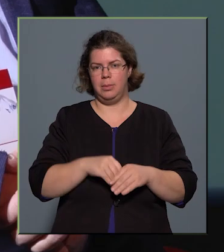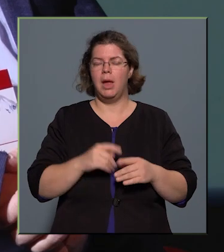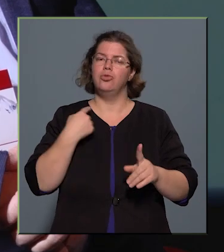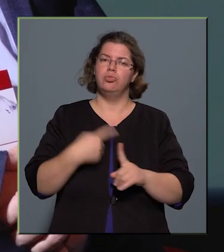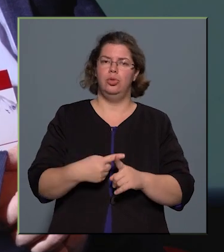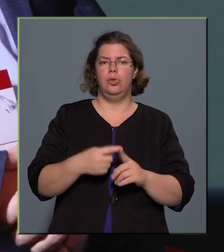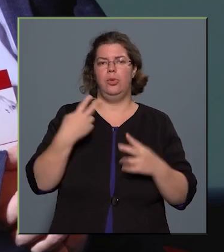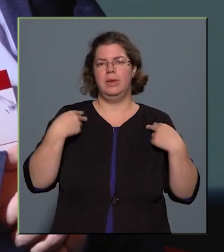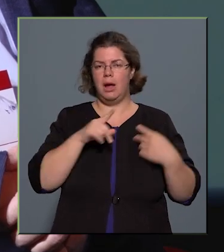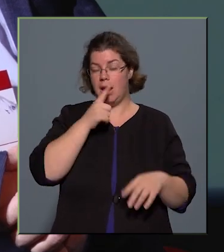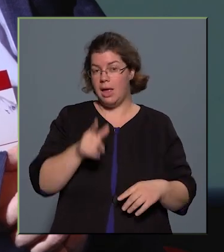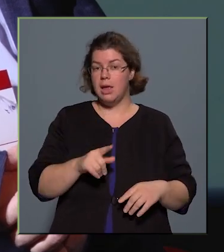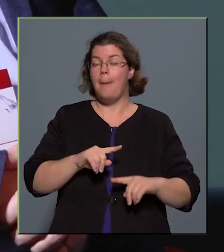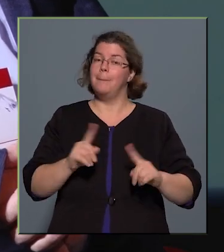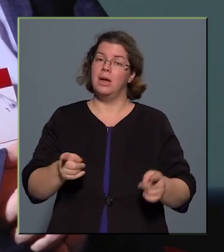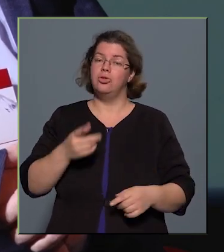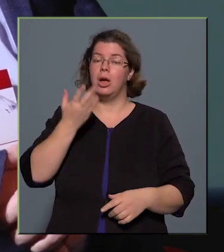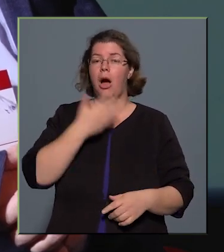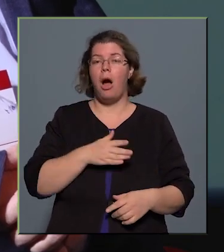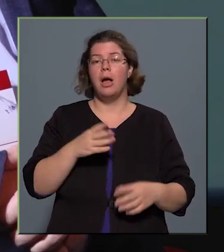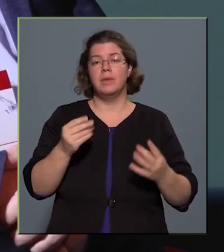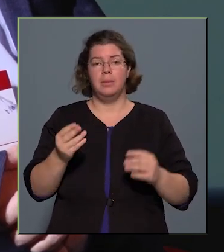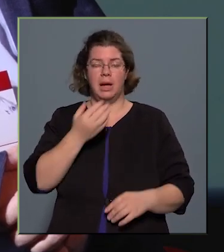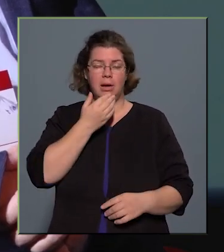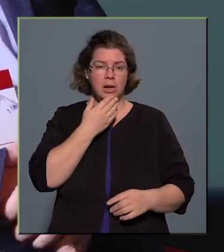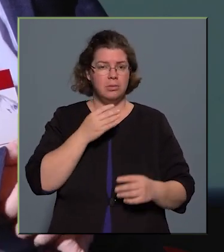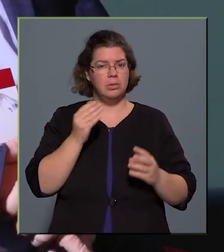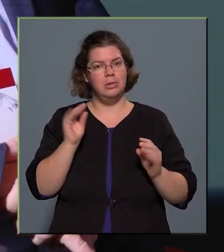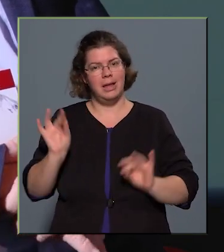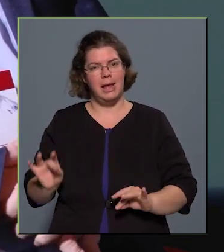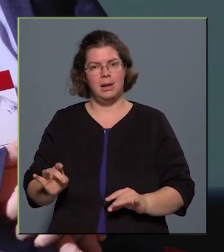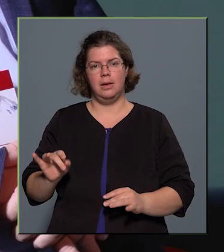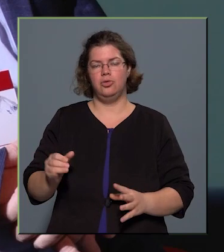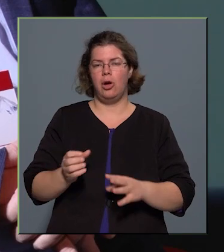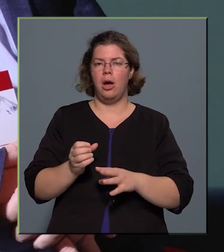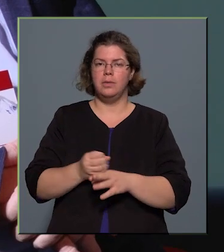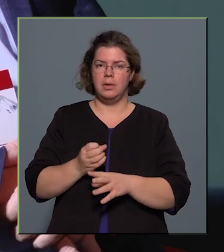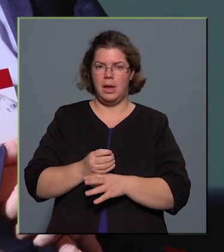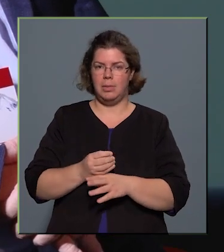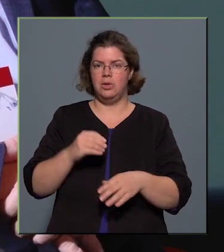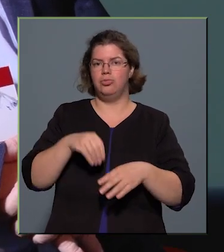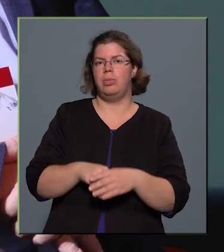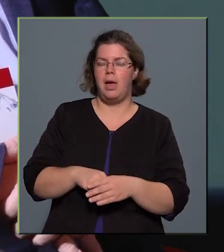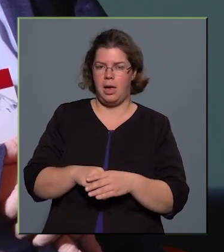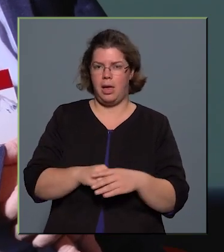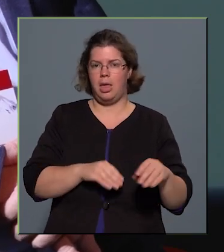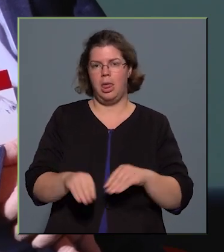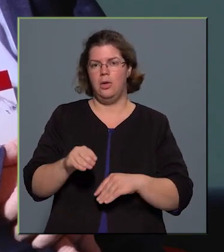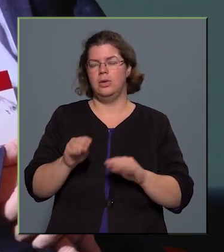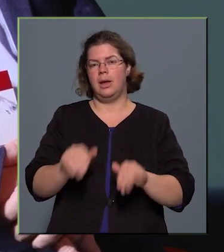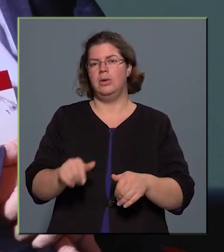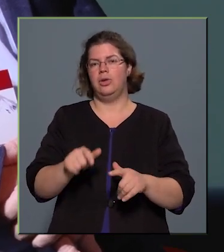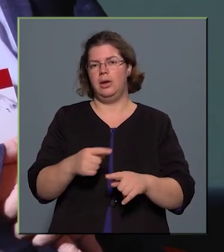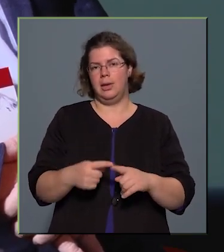AI, illetve a másik, amikor valami terméket akarunk legyártani, és a termelésünkbe implementáljuk bele, hogy támogassa ezt a részt.